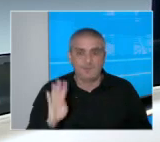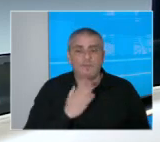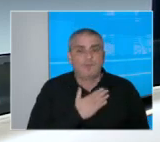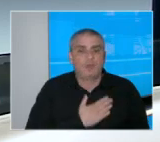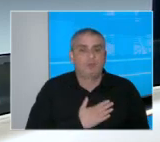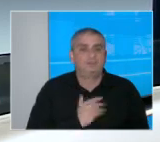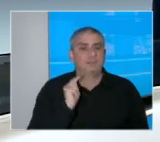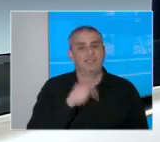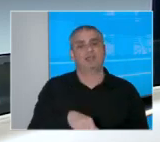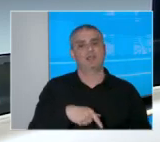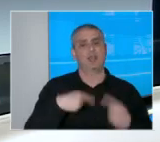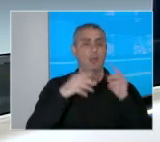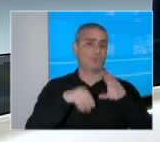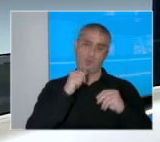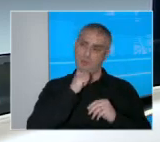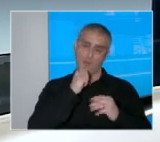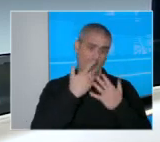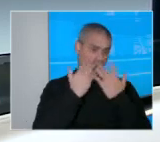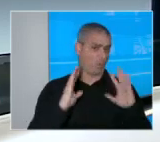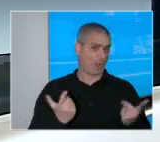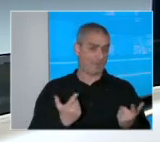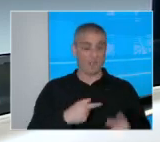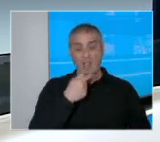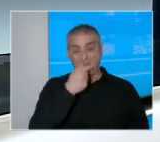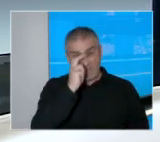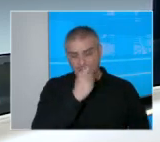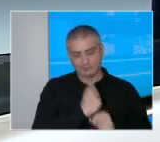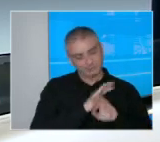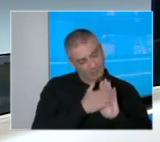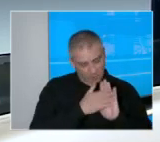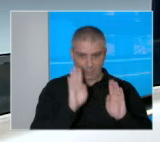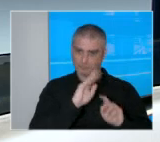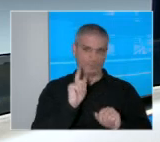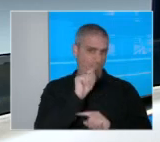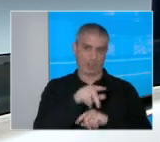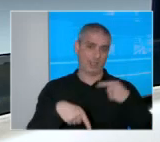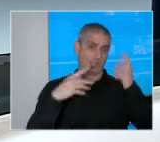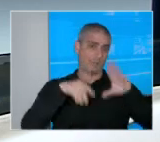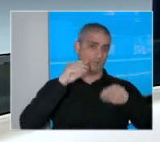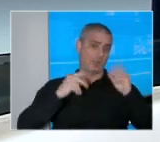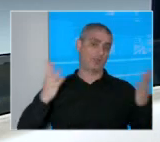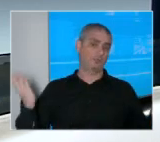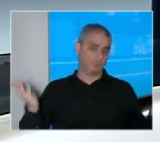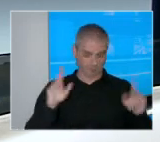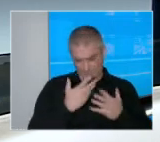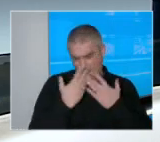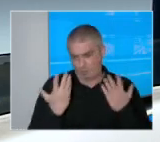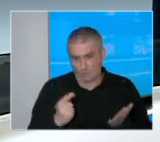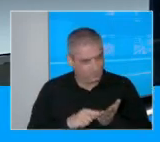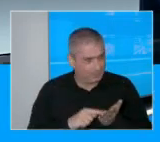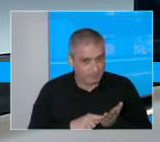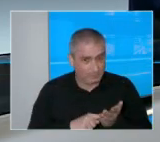רוצה להגיע ירוק ליום הבחירות, ברור למה. גנץ יעשה הכל כדי שביבי לא יגיע ליום הבחירות ירוק, גם זה ברור